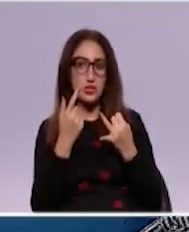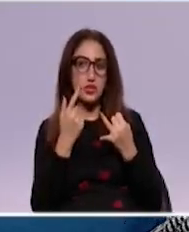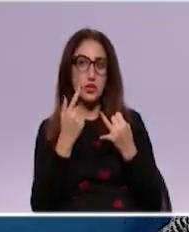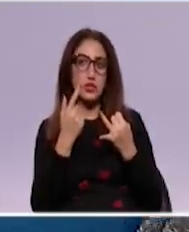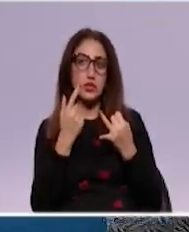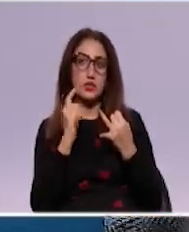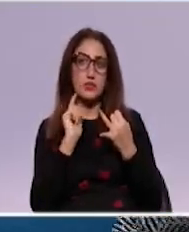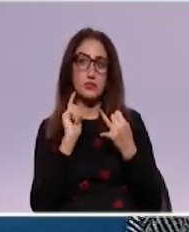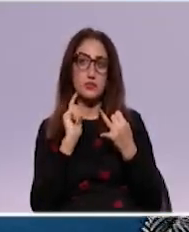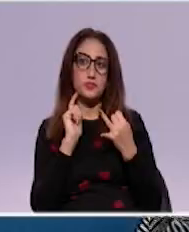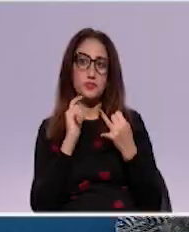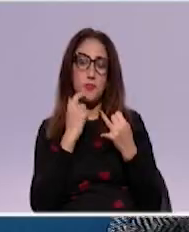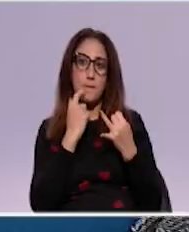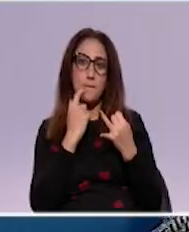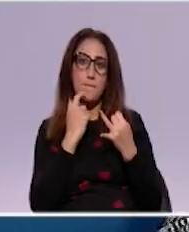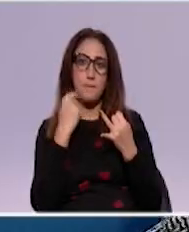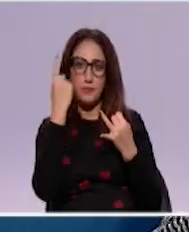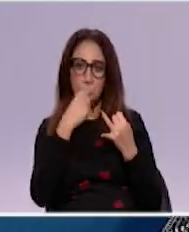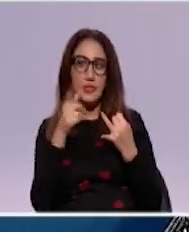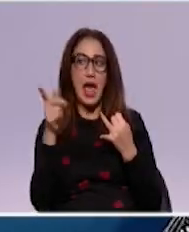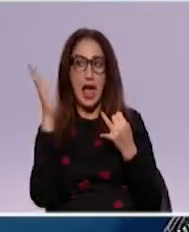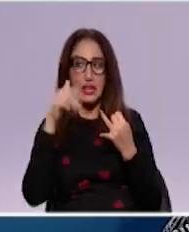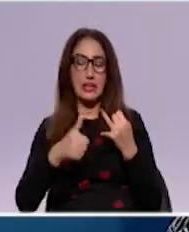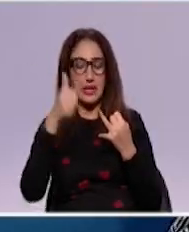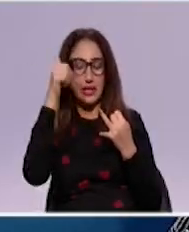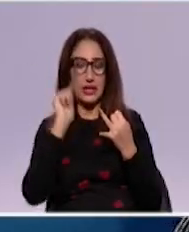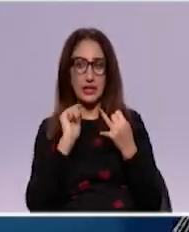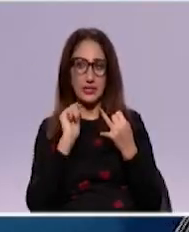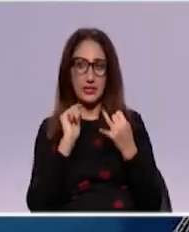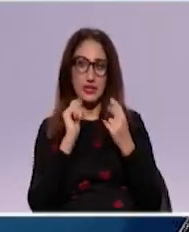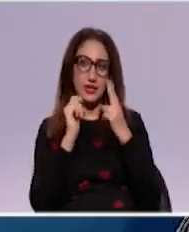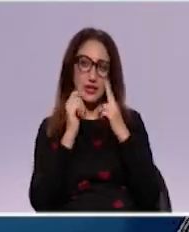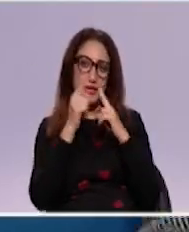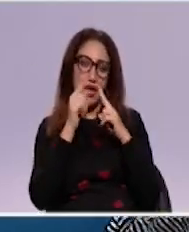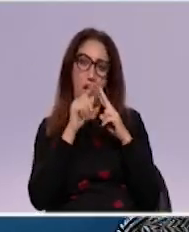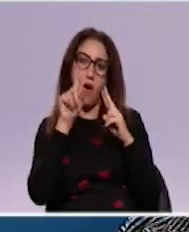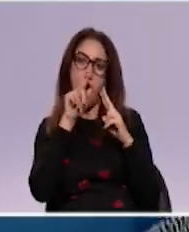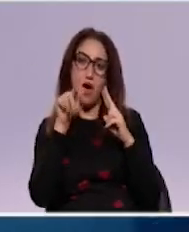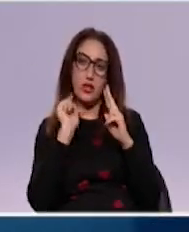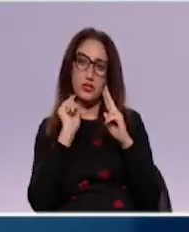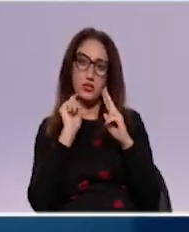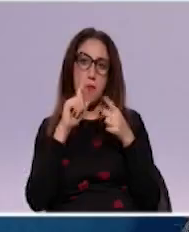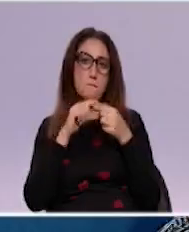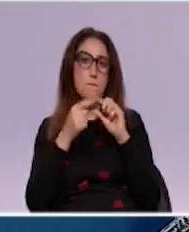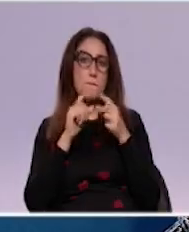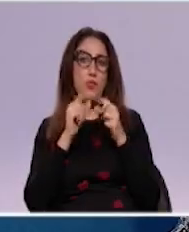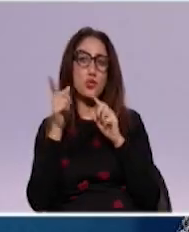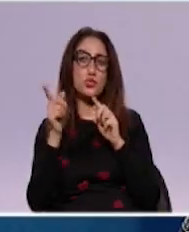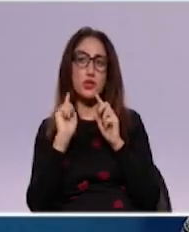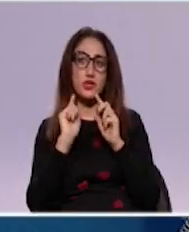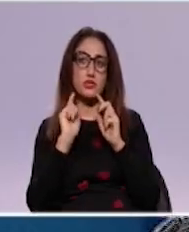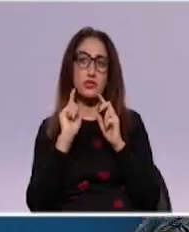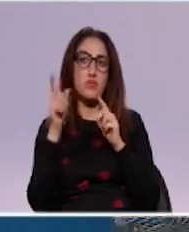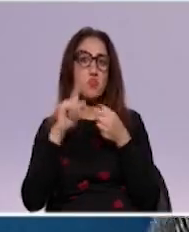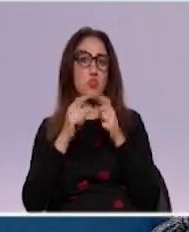حلو، واحنا بقينا في عصر التلفزيون هتنجح، لكن في حاجتين بقى غلط، ان انت في بورسعيد وان انت بتنطق